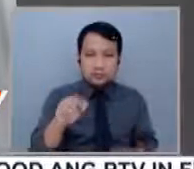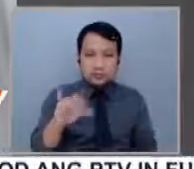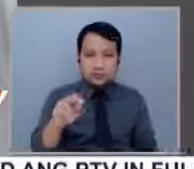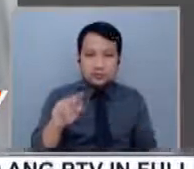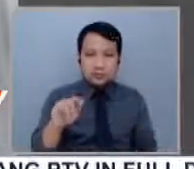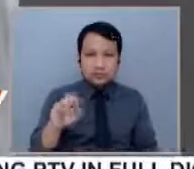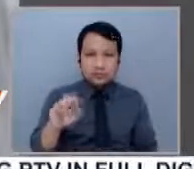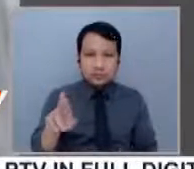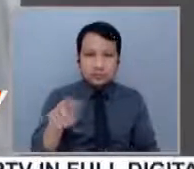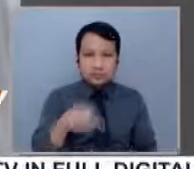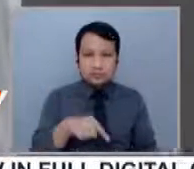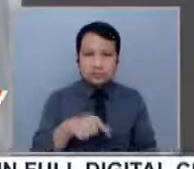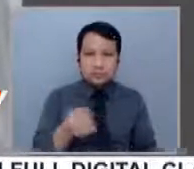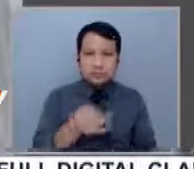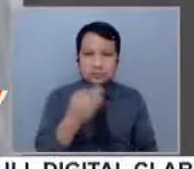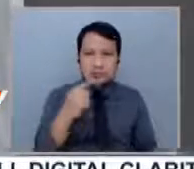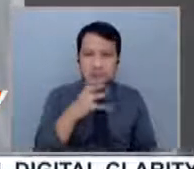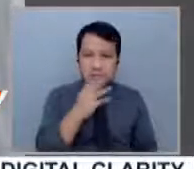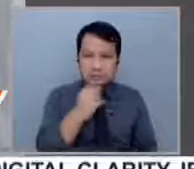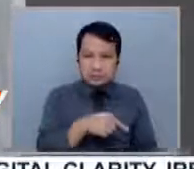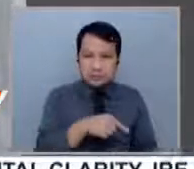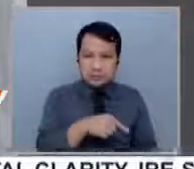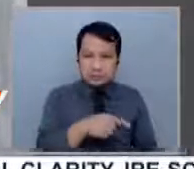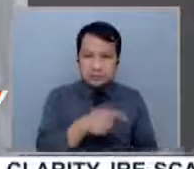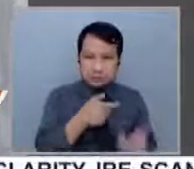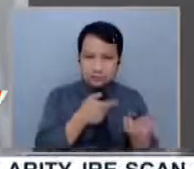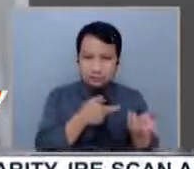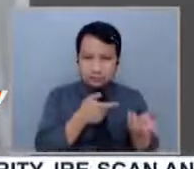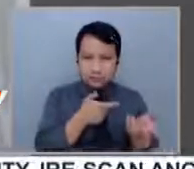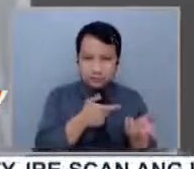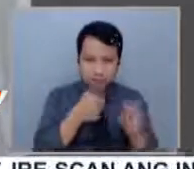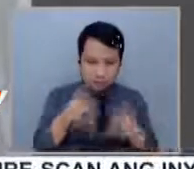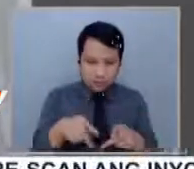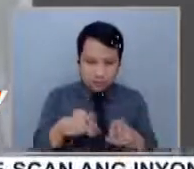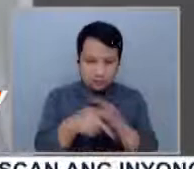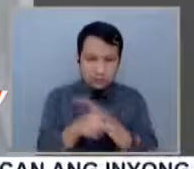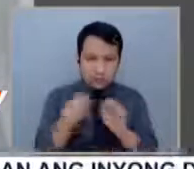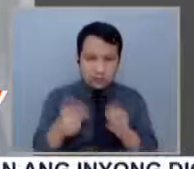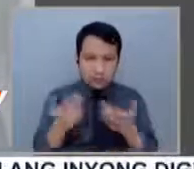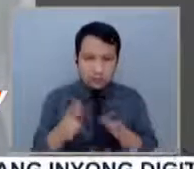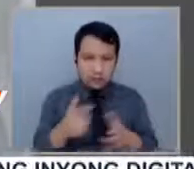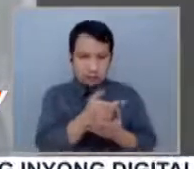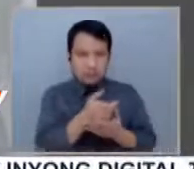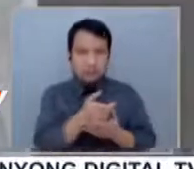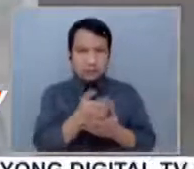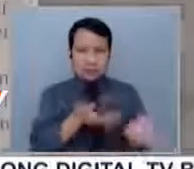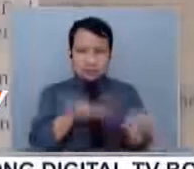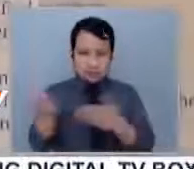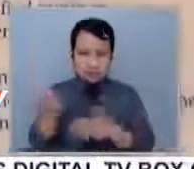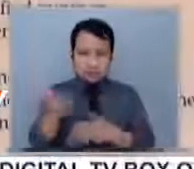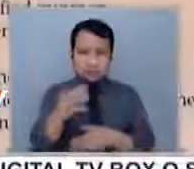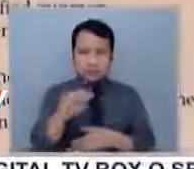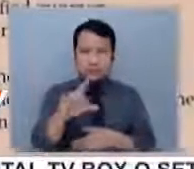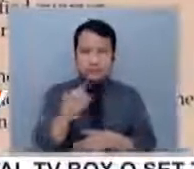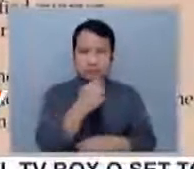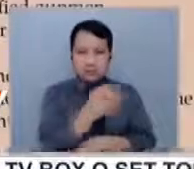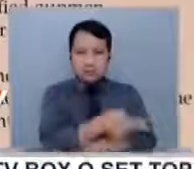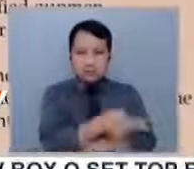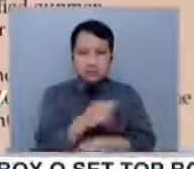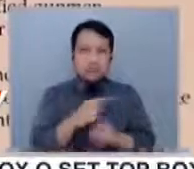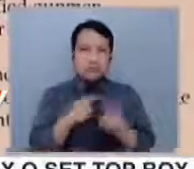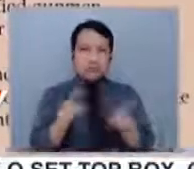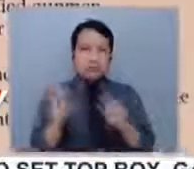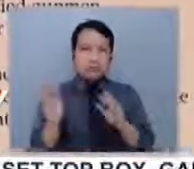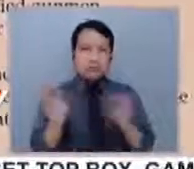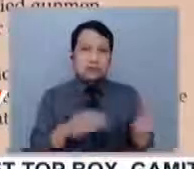tukoy ang dalawang armadong salarin na agad tumakas matapos ang umano'y pamamaril. Nadala pa si Malabanan sa ospital pero